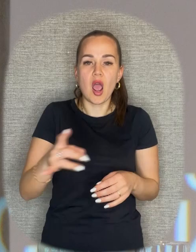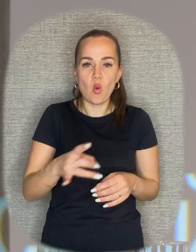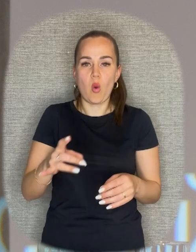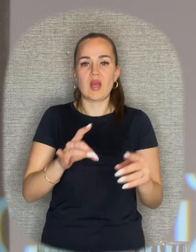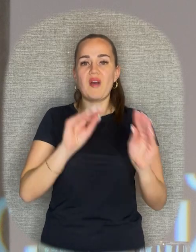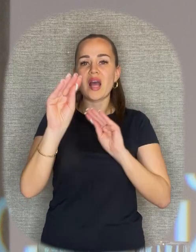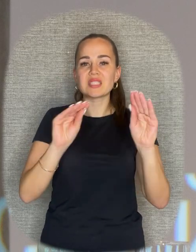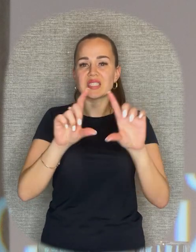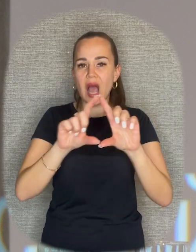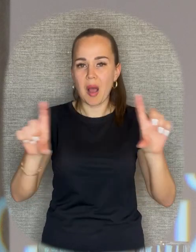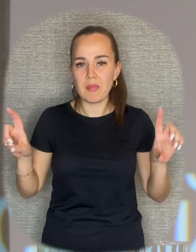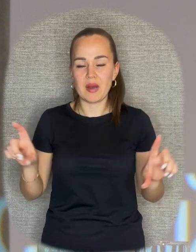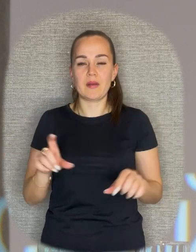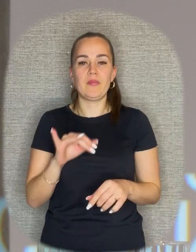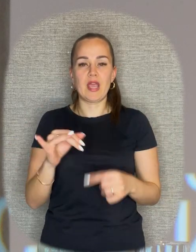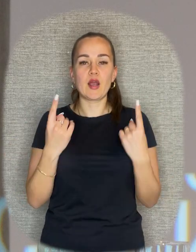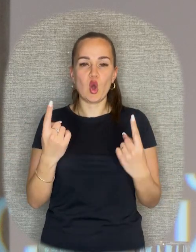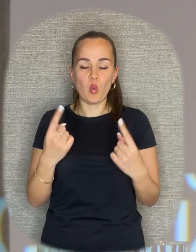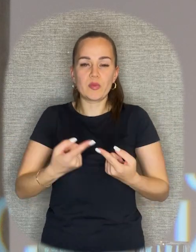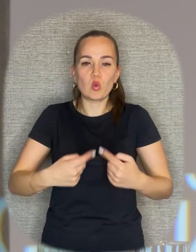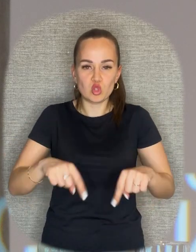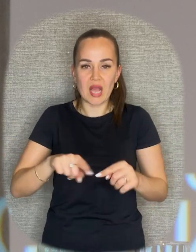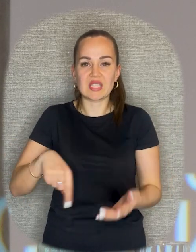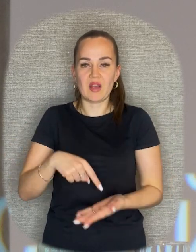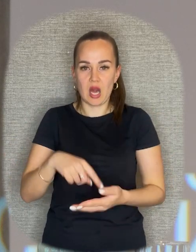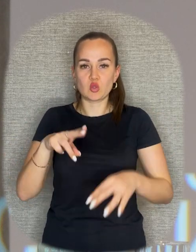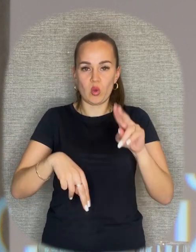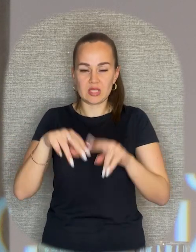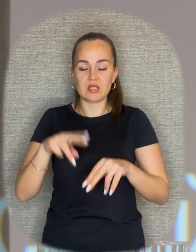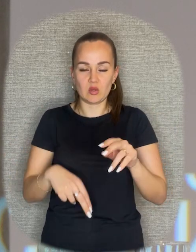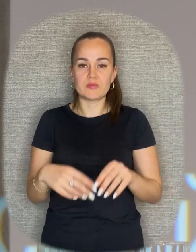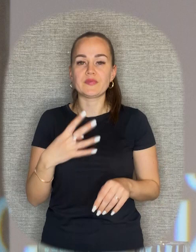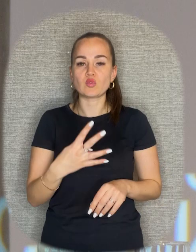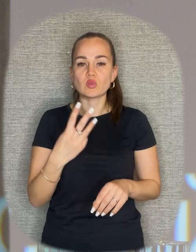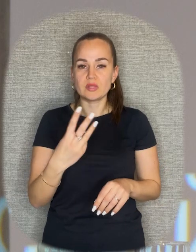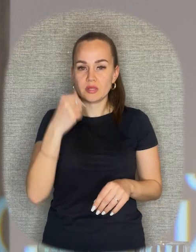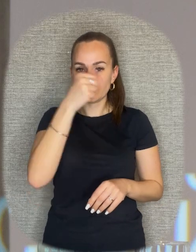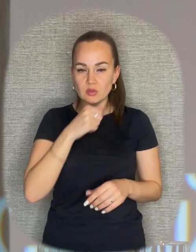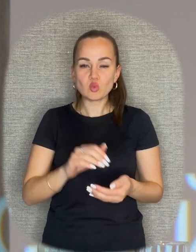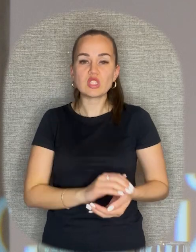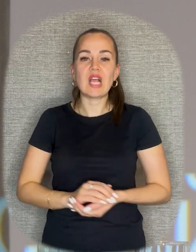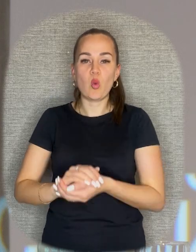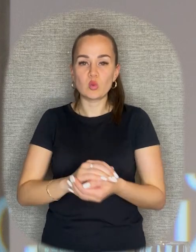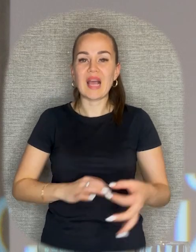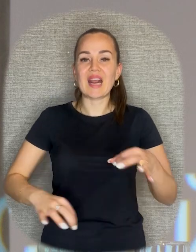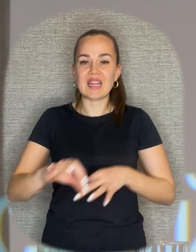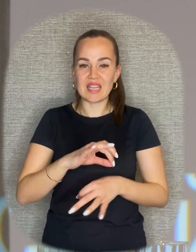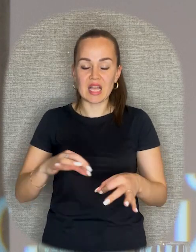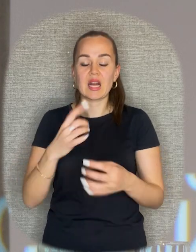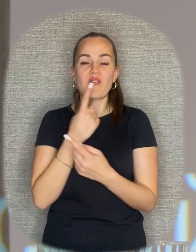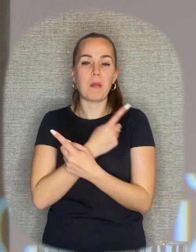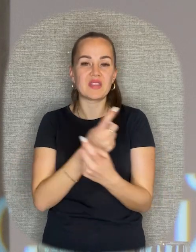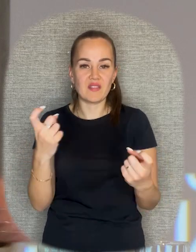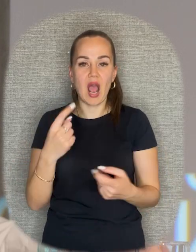проектирования отдельных зданий постепенно переходит к проектированию отдельных районов ансамблей довольно крупных участков